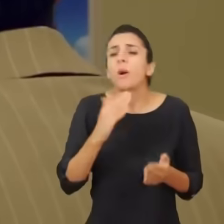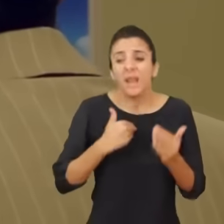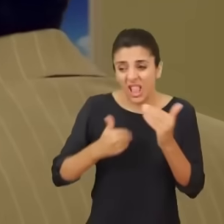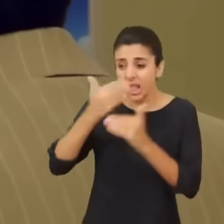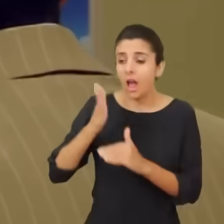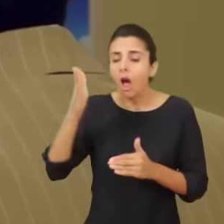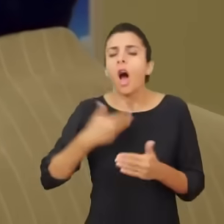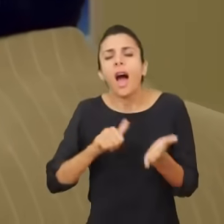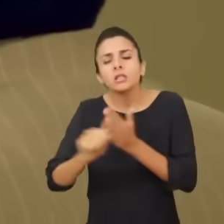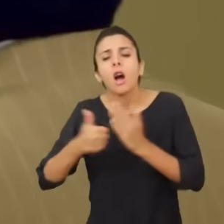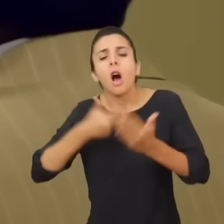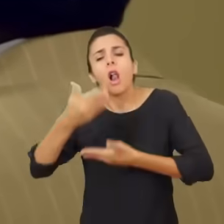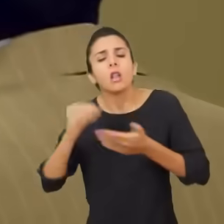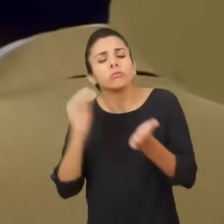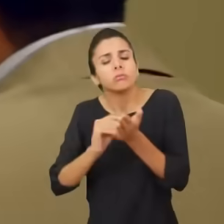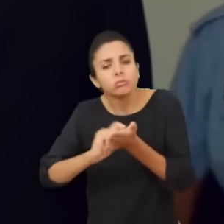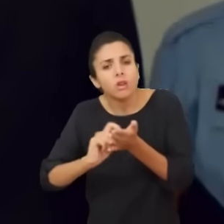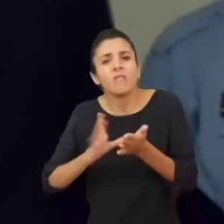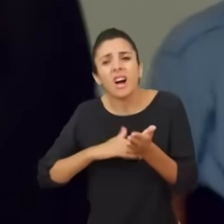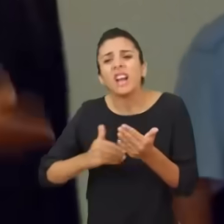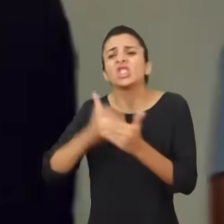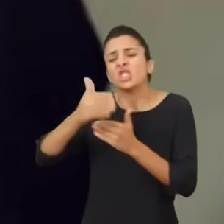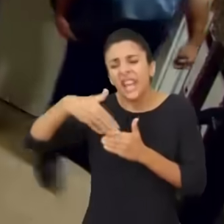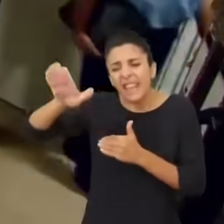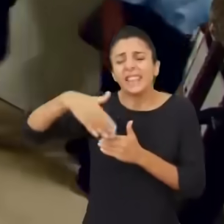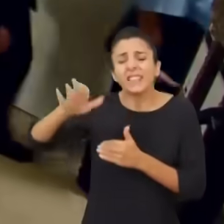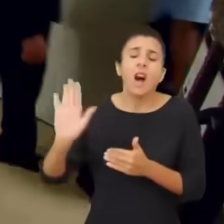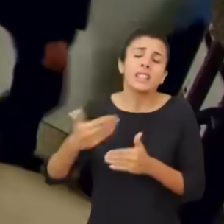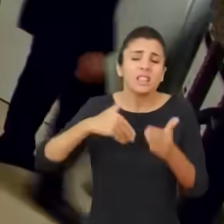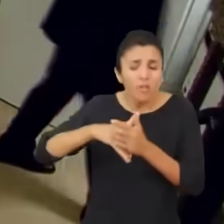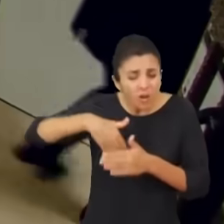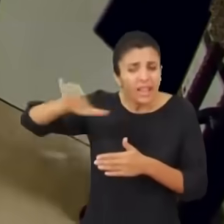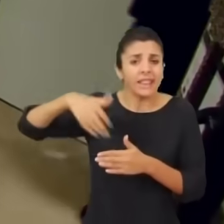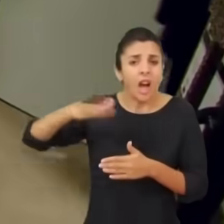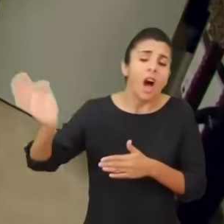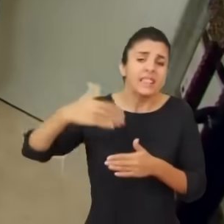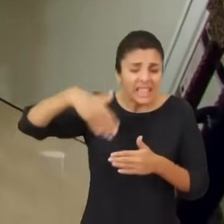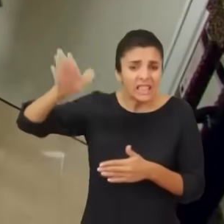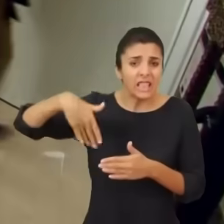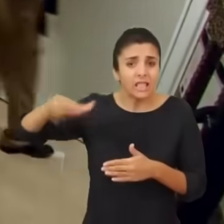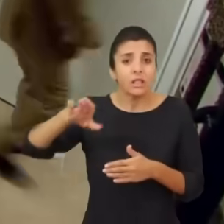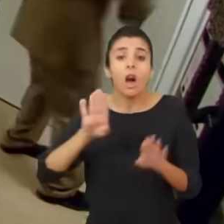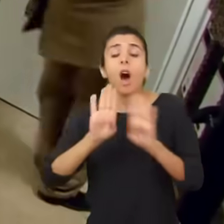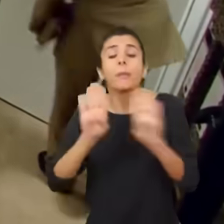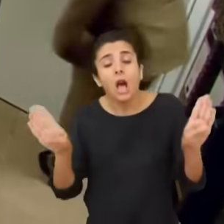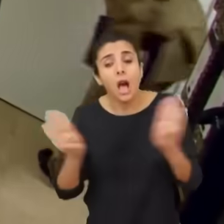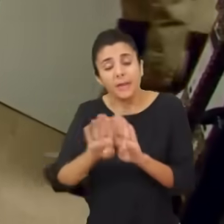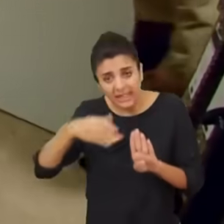her şeyi sana anlatırım. Hepsini not aldırırım. Hadi dışarı. Emredersin. Hadi Tevfik, efendim. Hadi. Hadi. Hadi, hadi, hadi. Kapıyı da